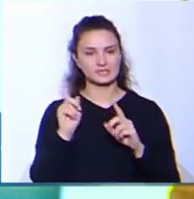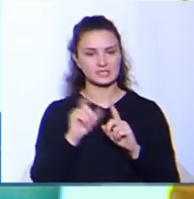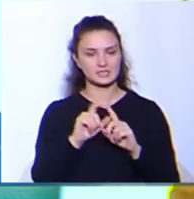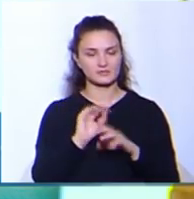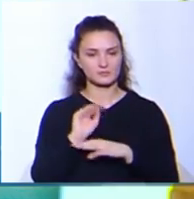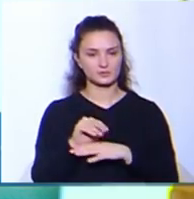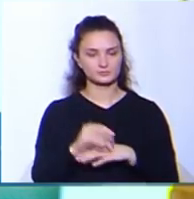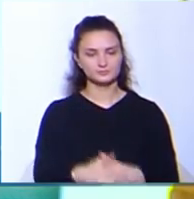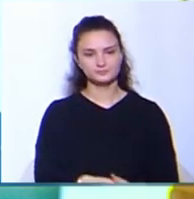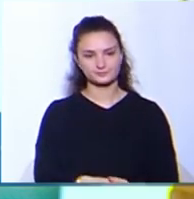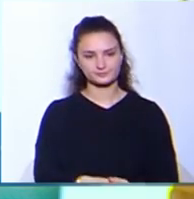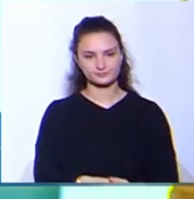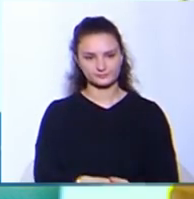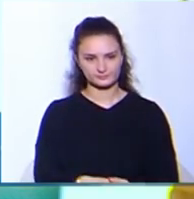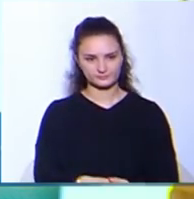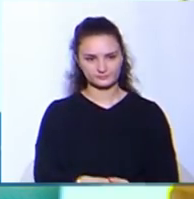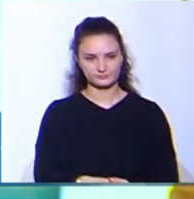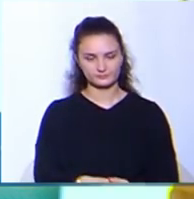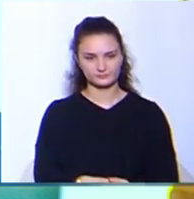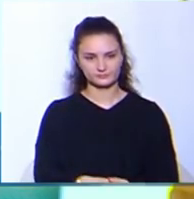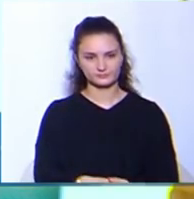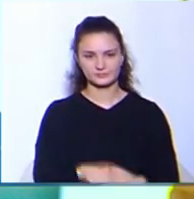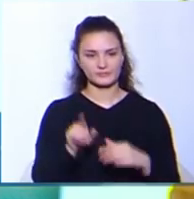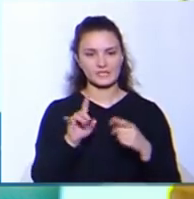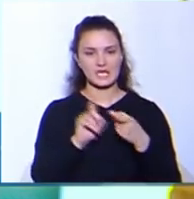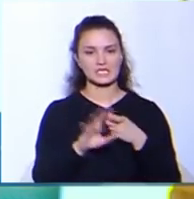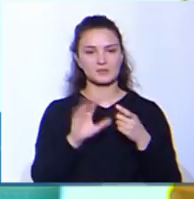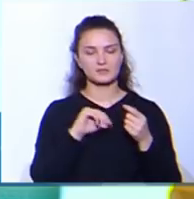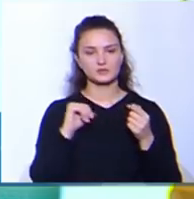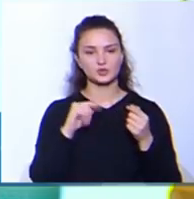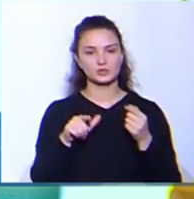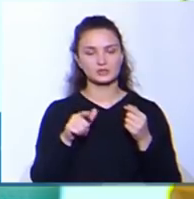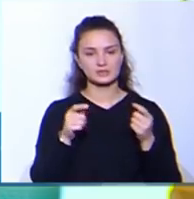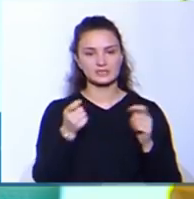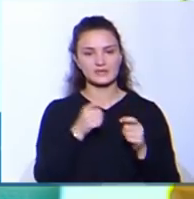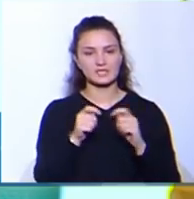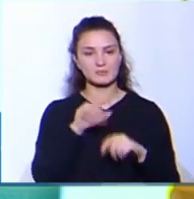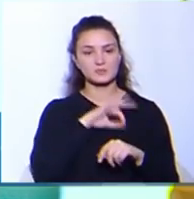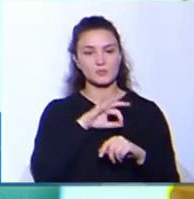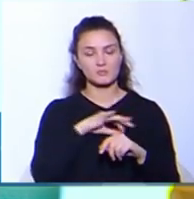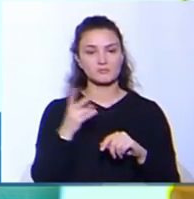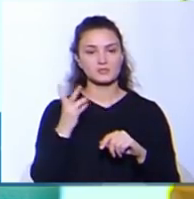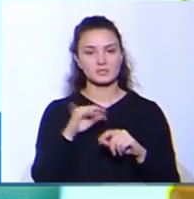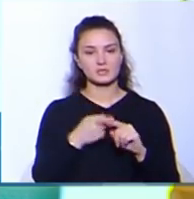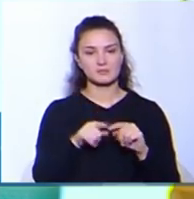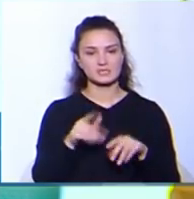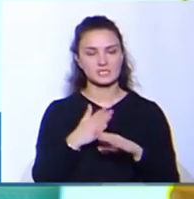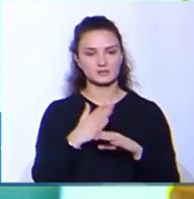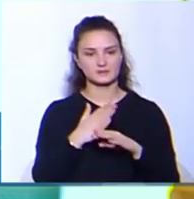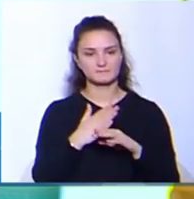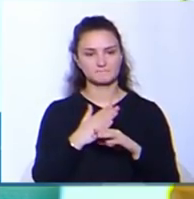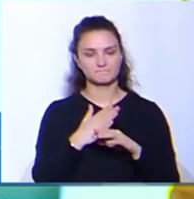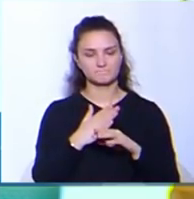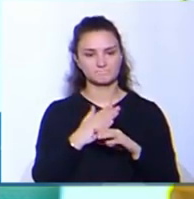ერთი ფაქტორი, რომელიც არ ეხება თვითონ ნივთიერების მოხმარებებს, მაგრამ ეს არის ეგრეთ